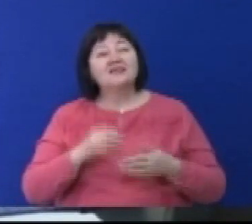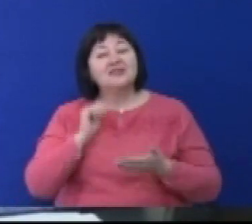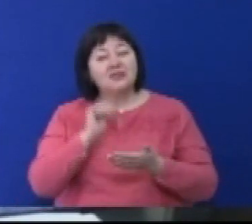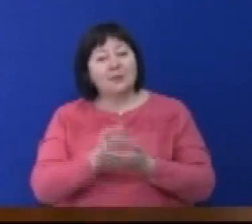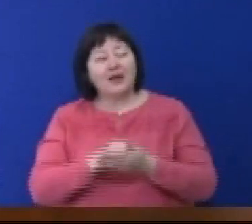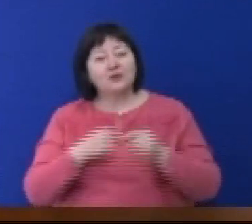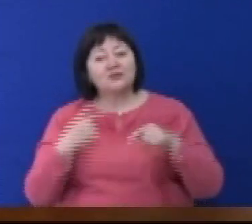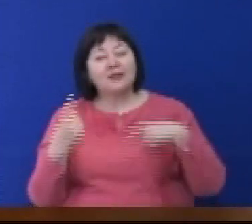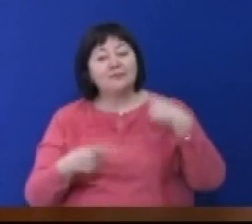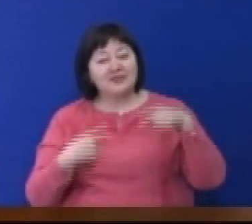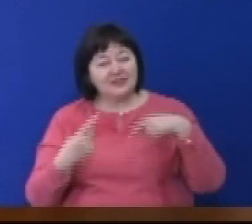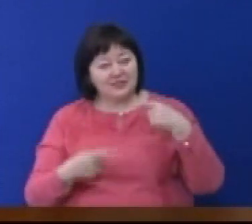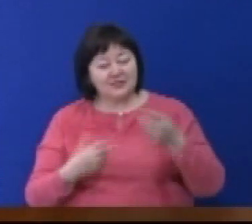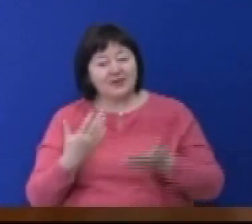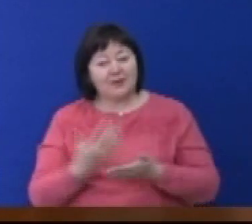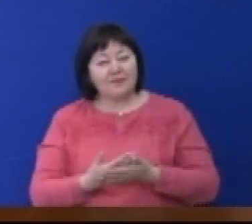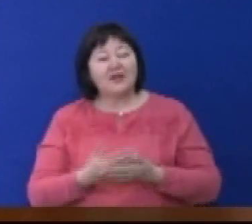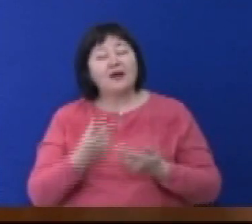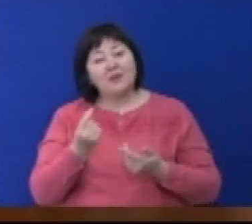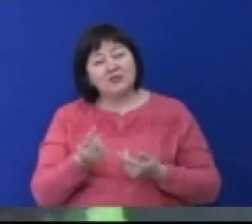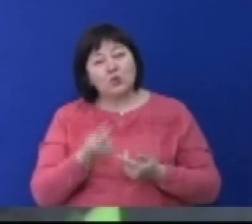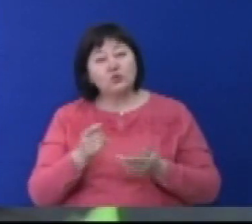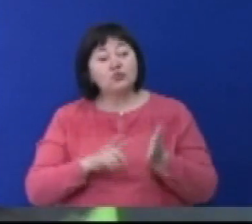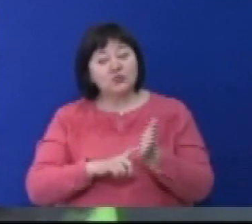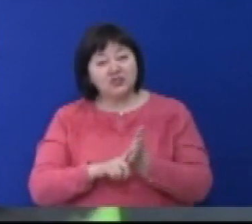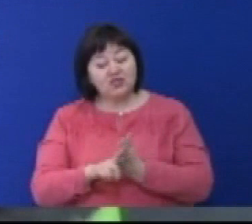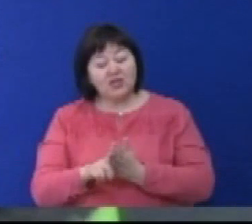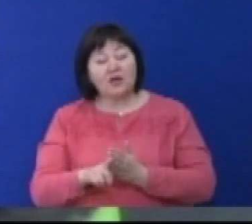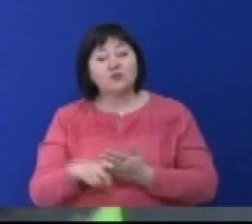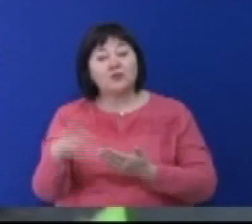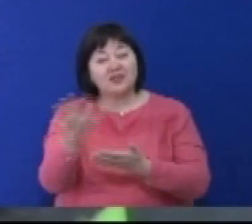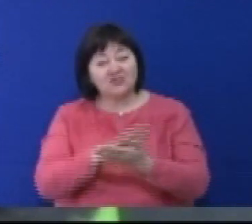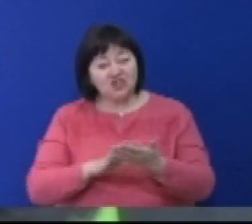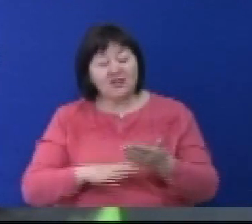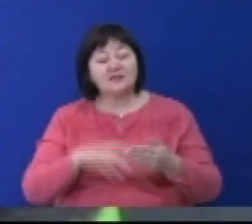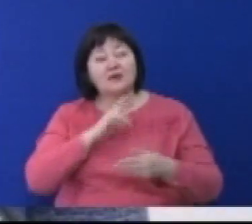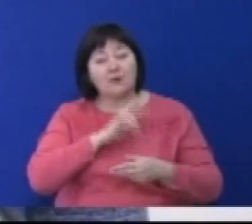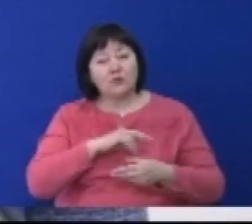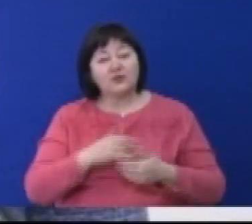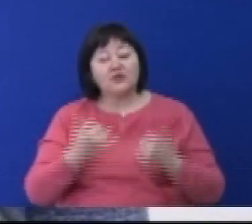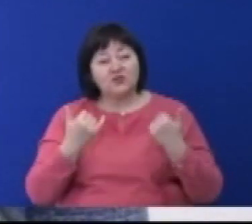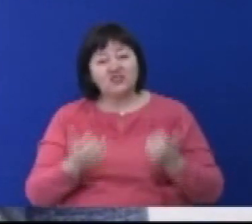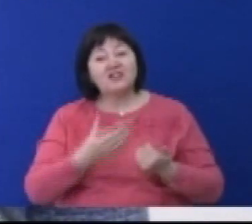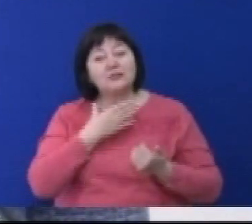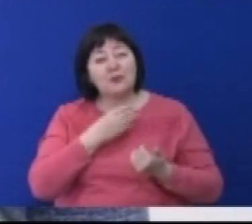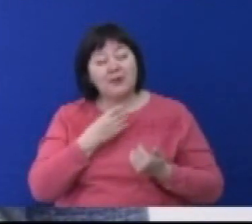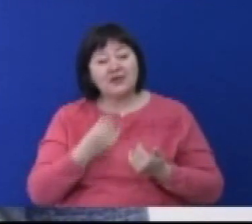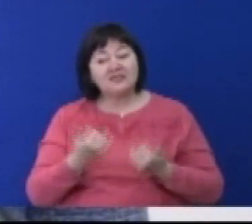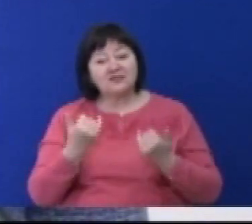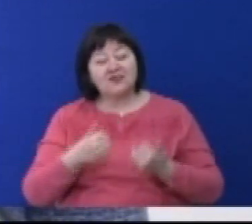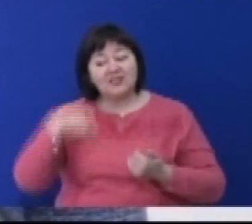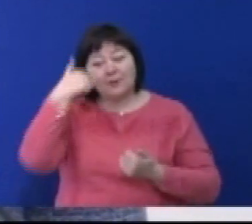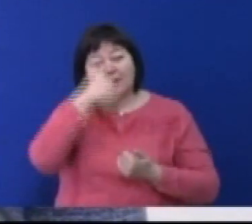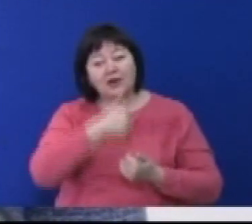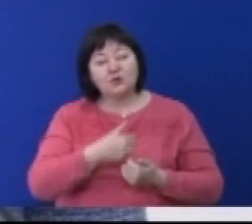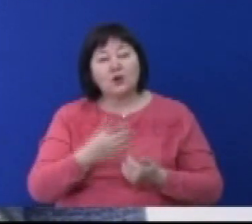өткендей, семейде тұрғын үй мәселесі біртіндеп шешіліп келеді. На семей қаласының өзінде белға аз